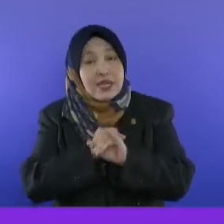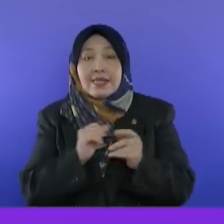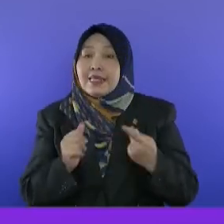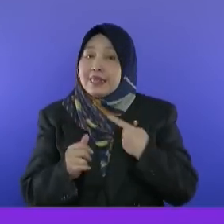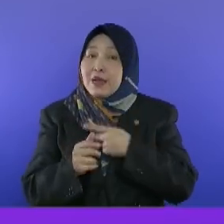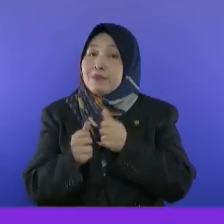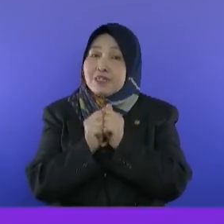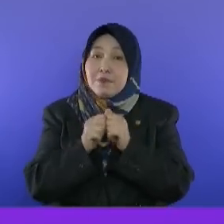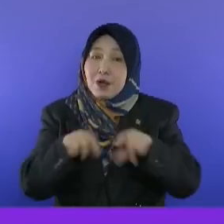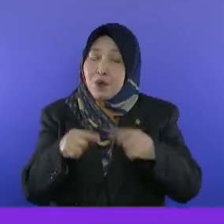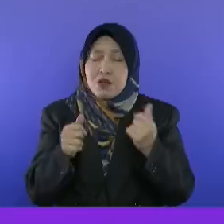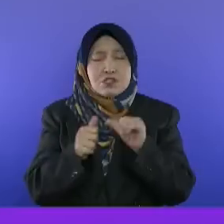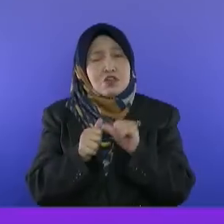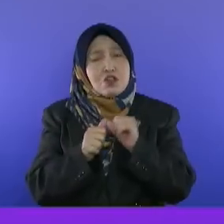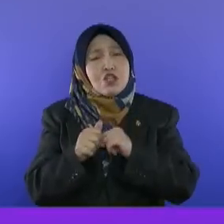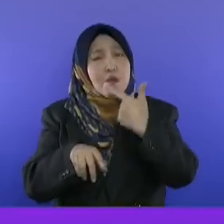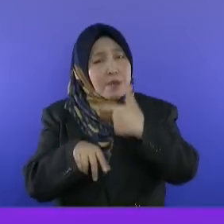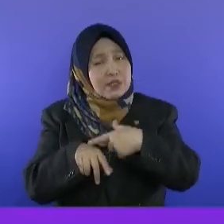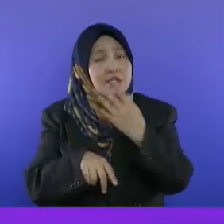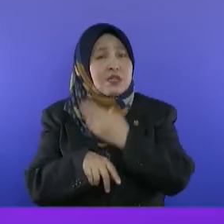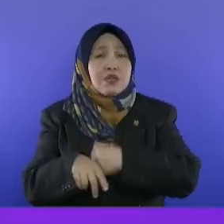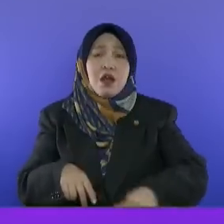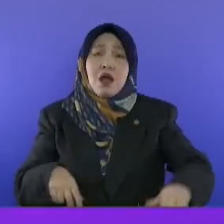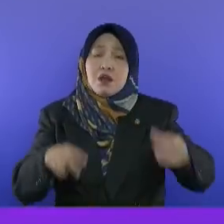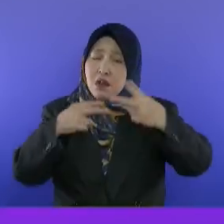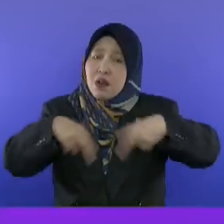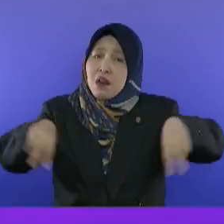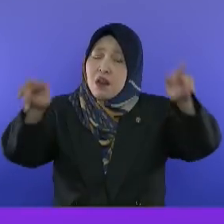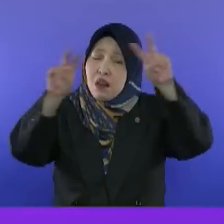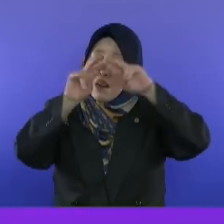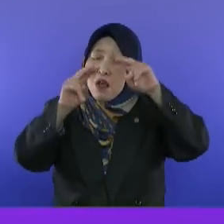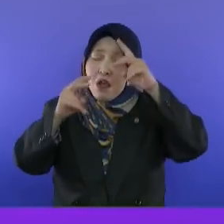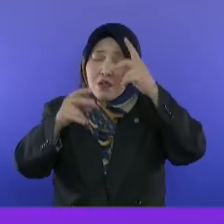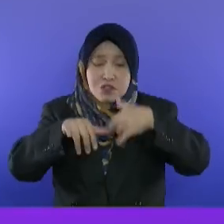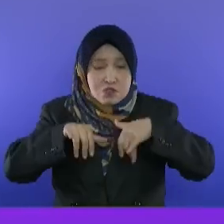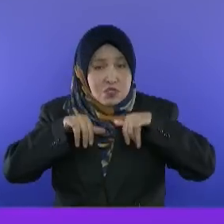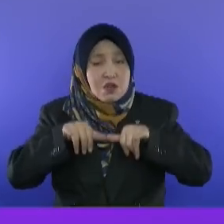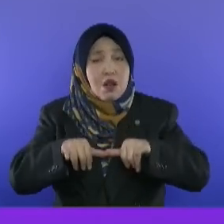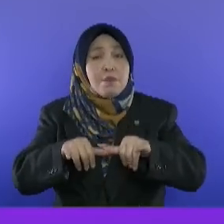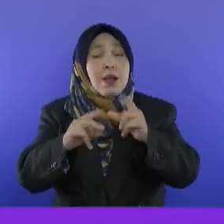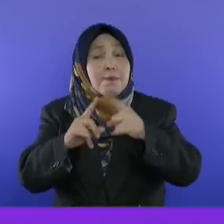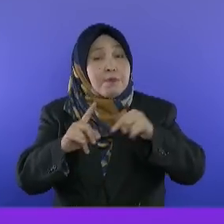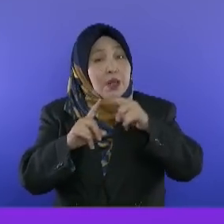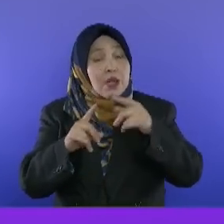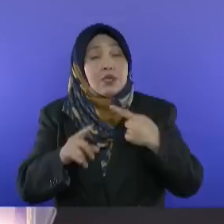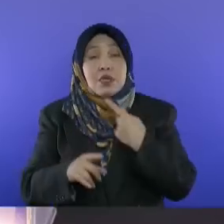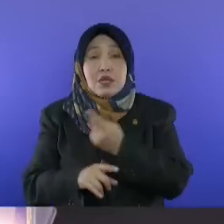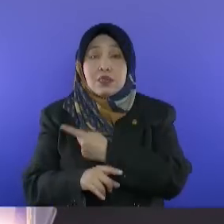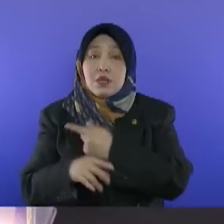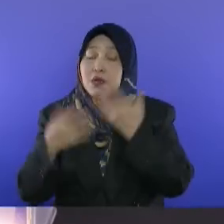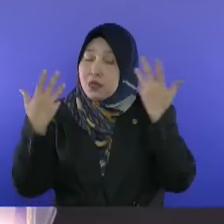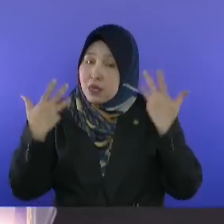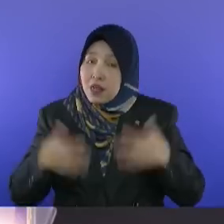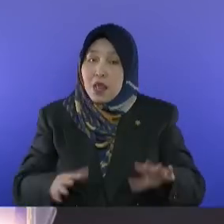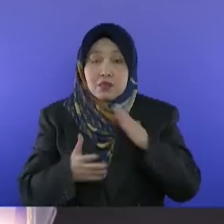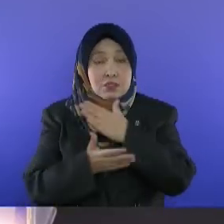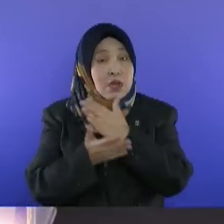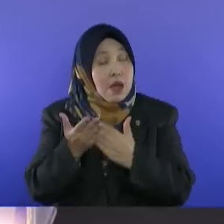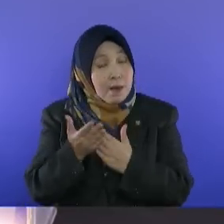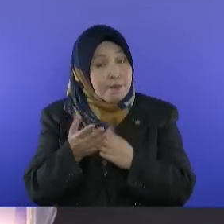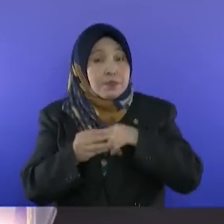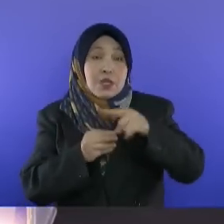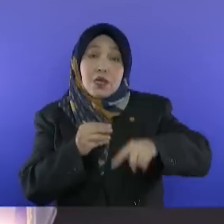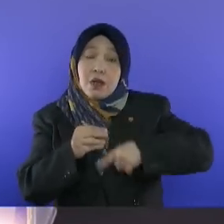Alquran pada setiap masa eee harga Istiqomah ini Iyalah apabila kita hilang sesuatu